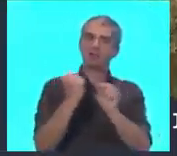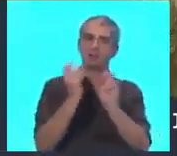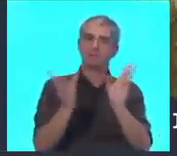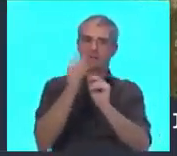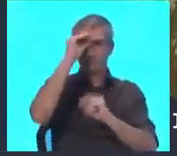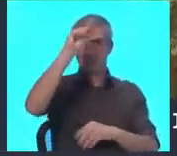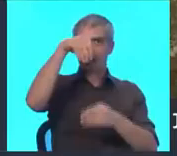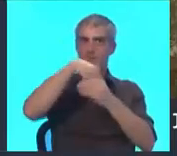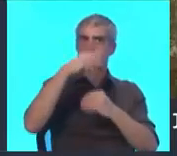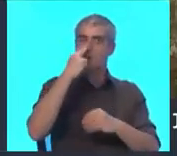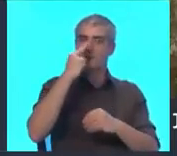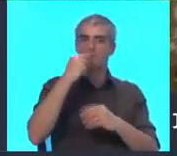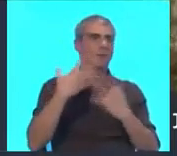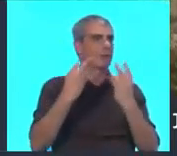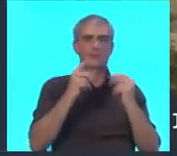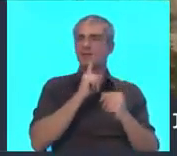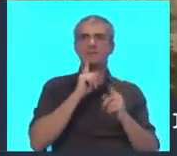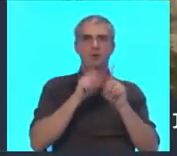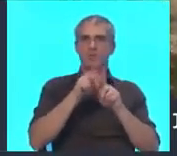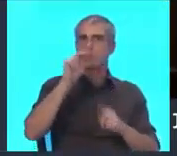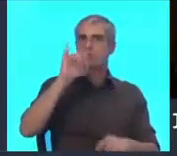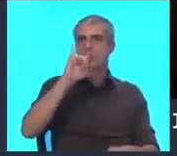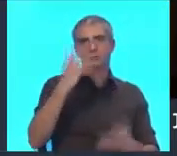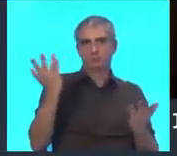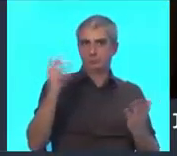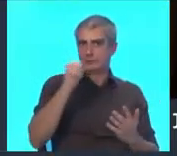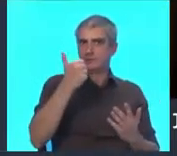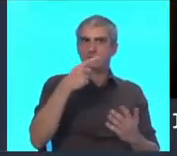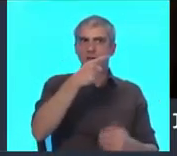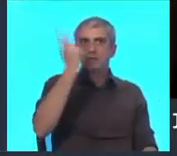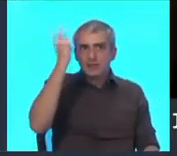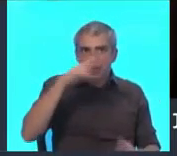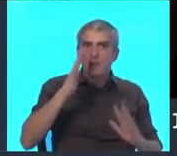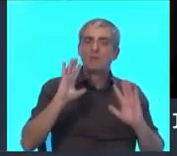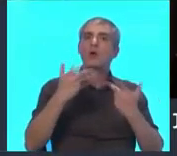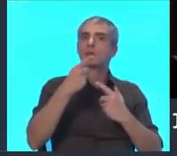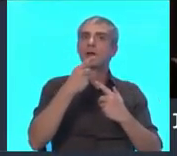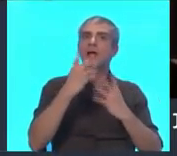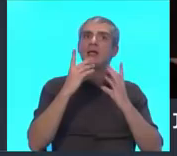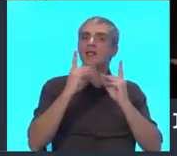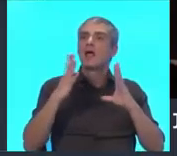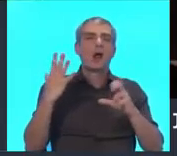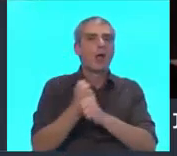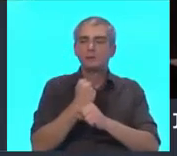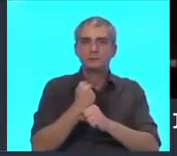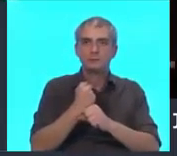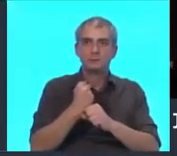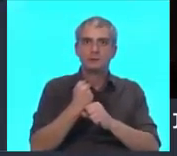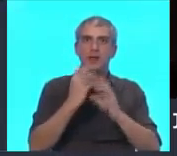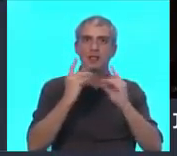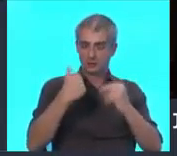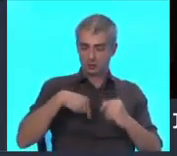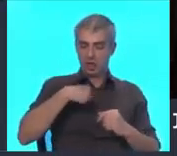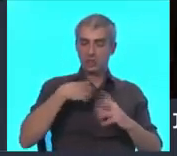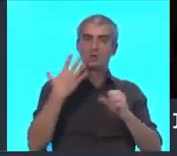בפנימיה. אין הרבה אמהות כמו נוי, קודם כל. היא הבינה מאוד מהר שהדרך להצליח, הדרך שאנחנו נצליח,